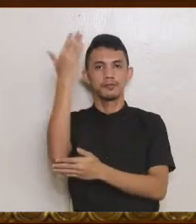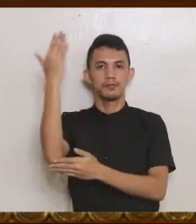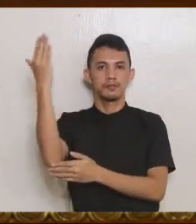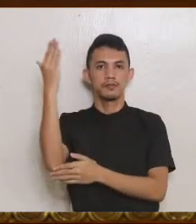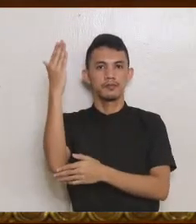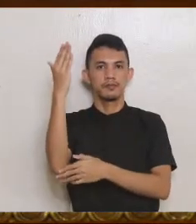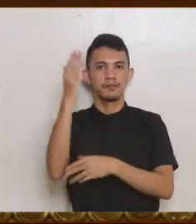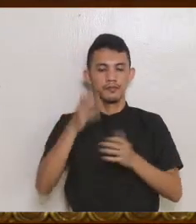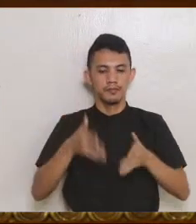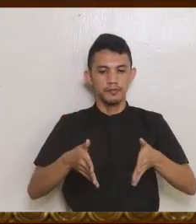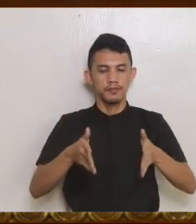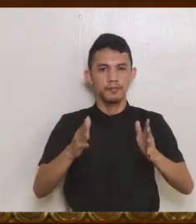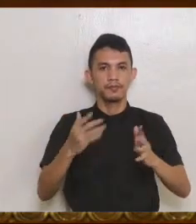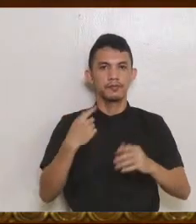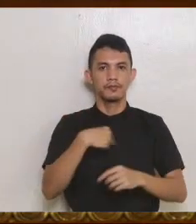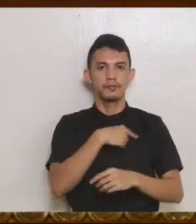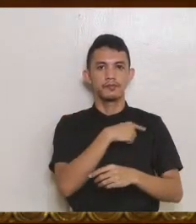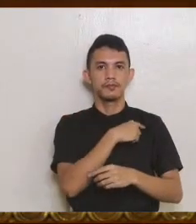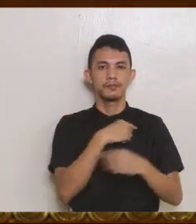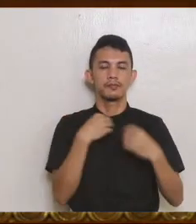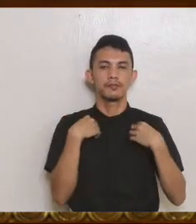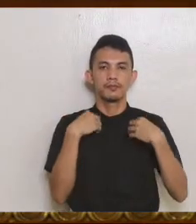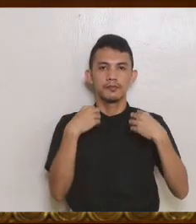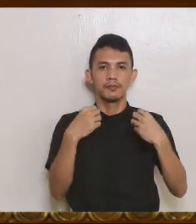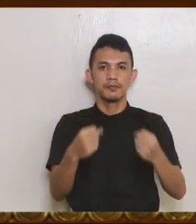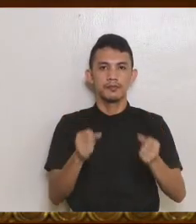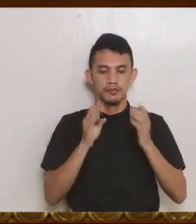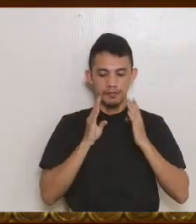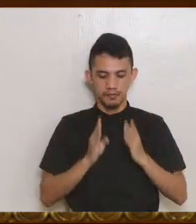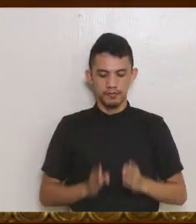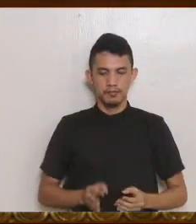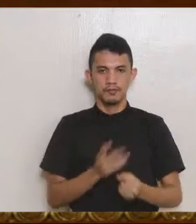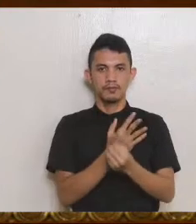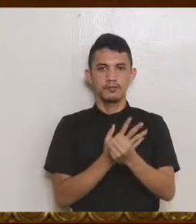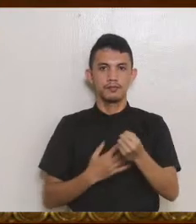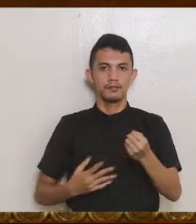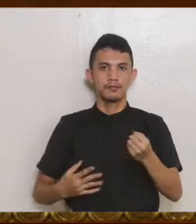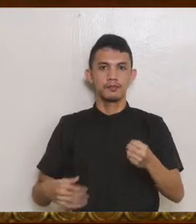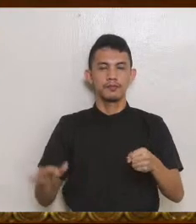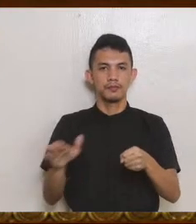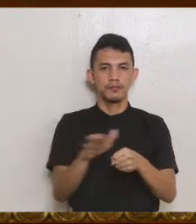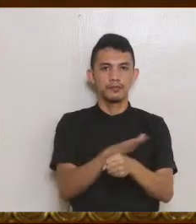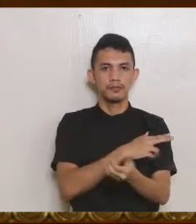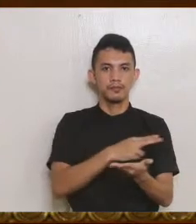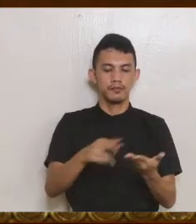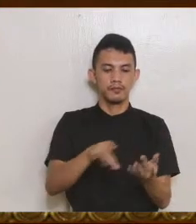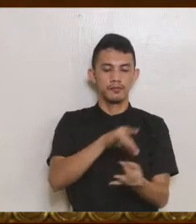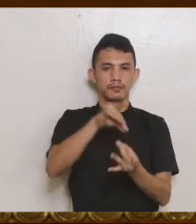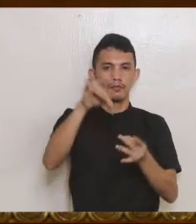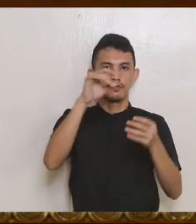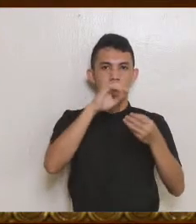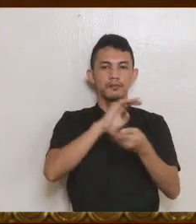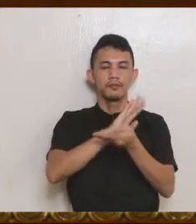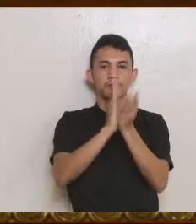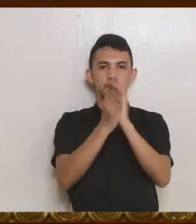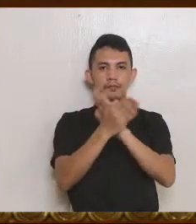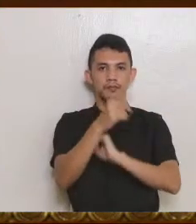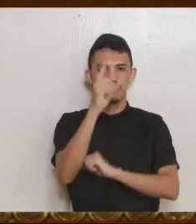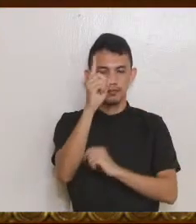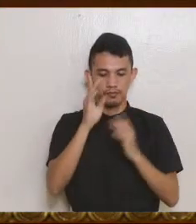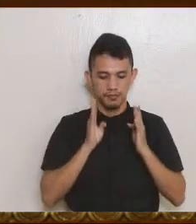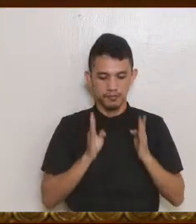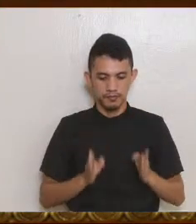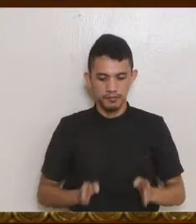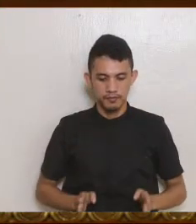kami nga gialimahan sa iyang lawas ug dugo, mapuno sa Espiritu Santo, mamahimong usa ka lawas ug usa